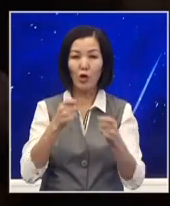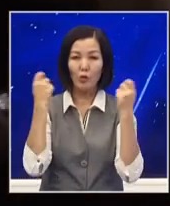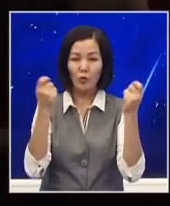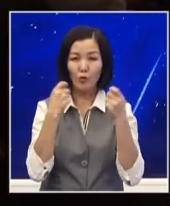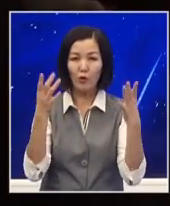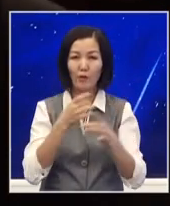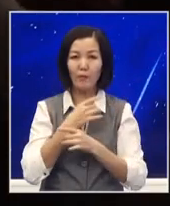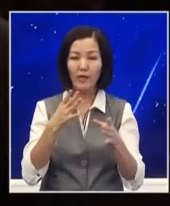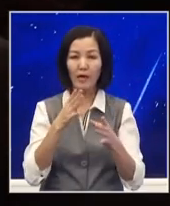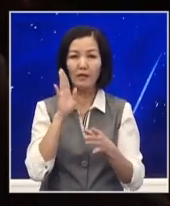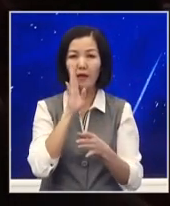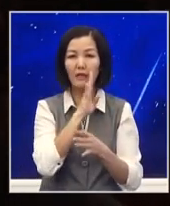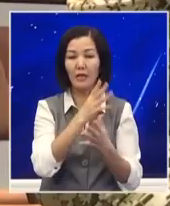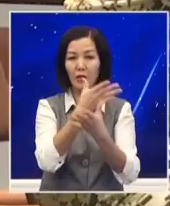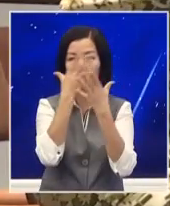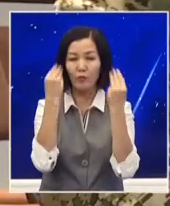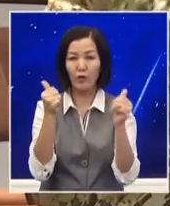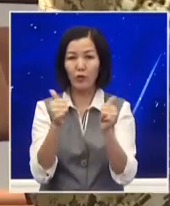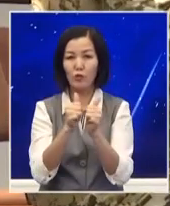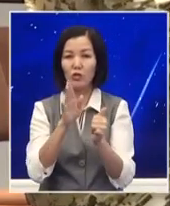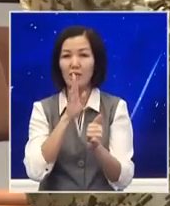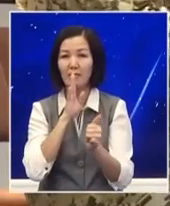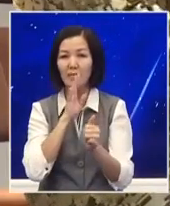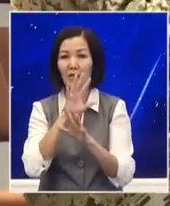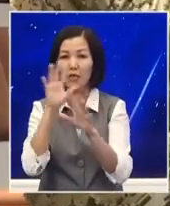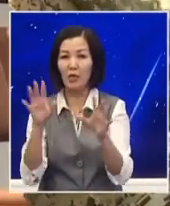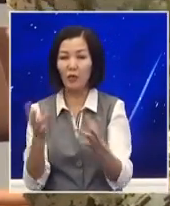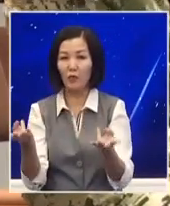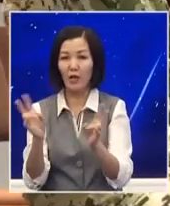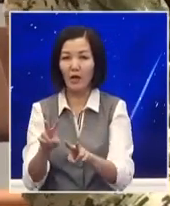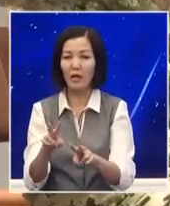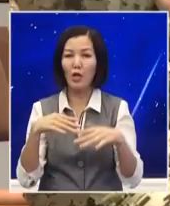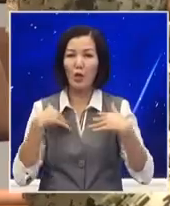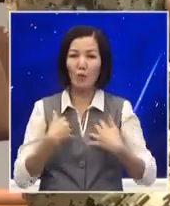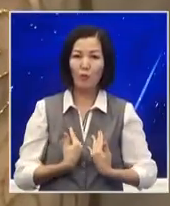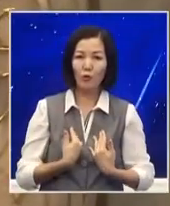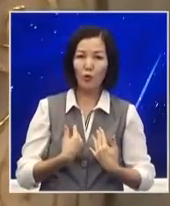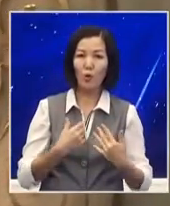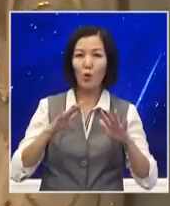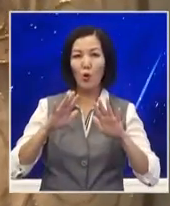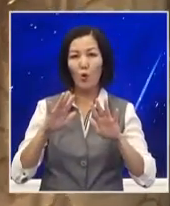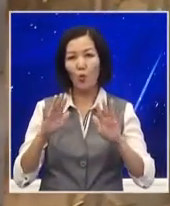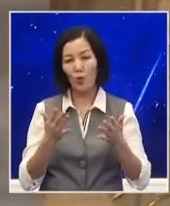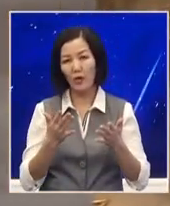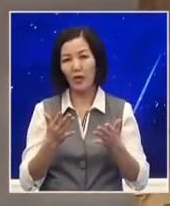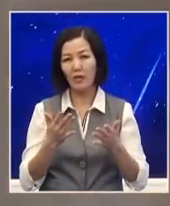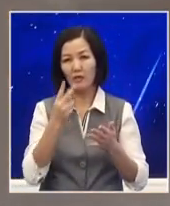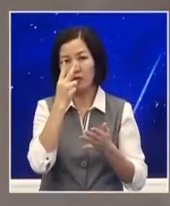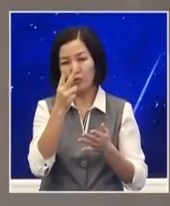ойын-ойнап, үйесі аналарын ұмытады. Көрші қыздың қарауында қалған кейуананың мұңды сәті суреттеледі.